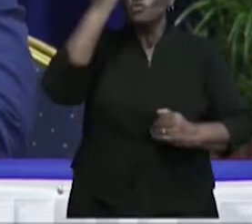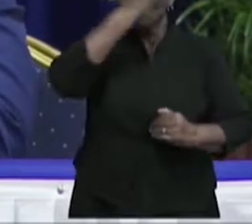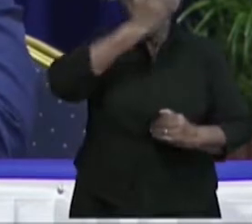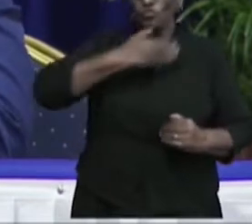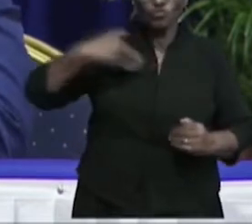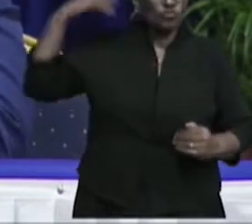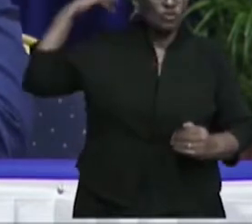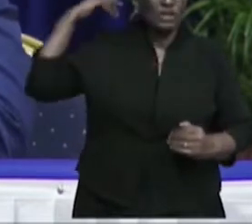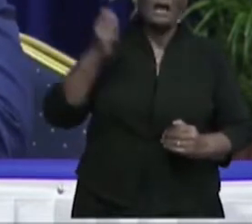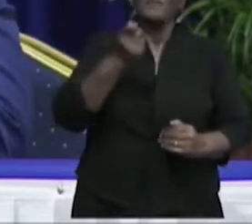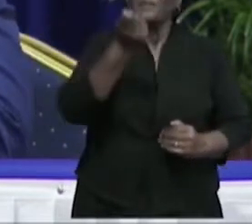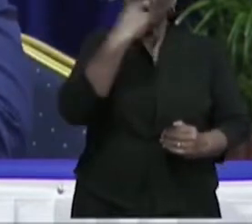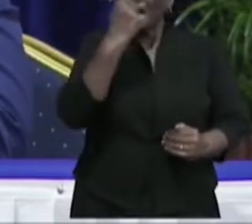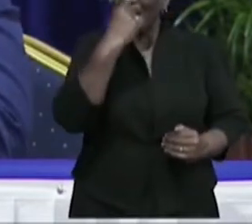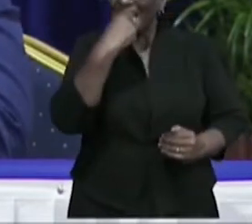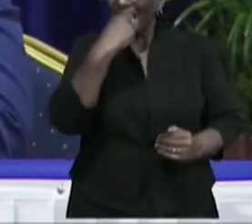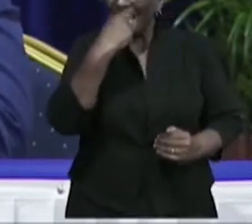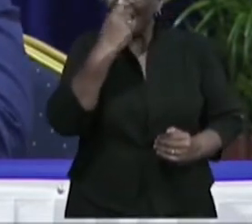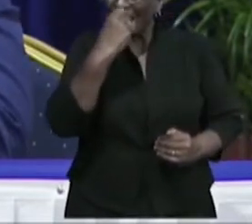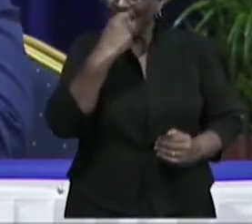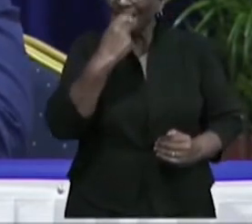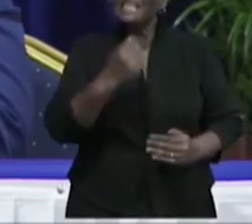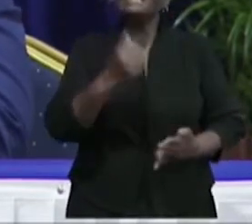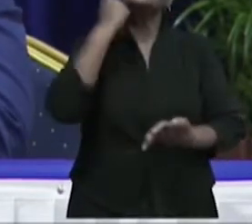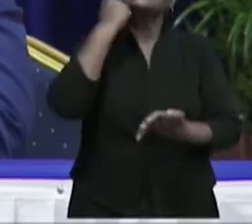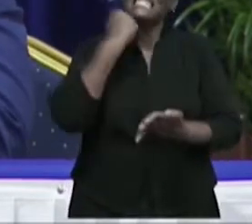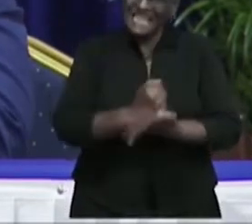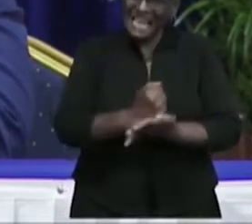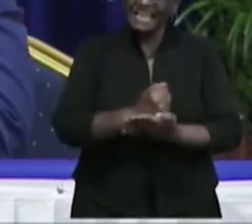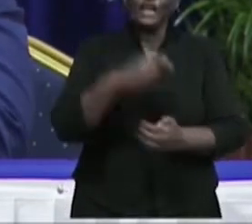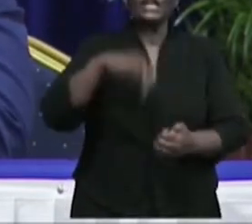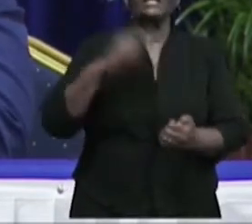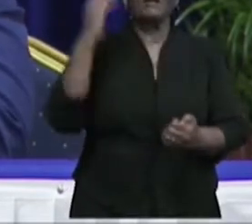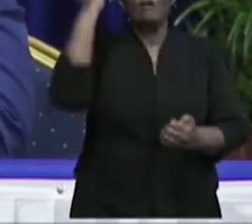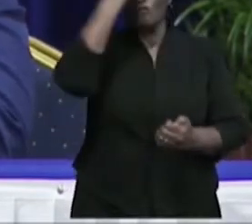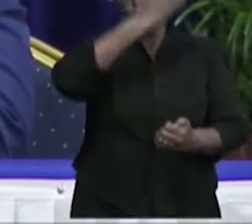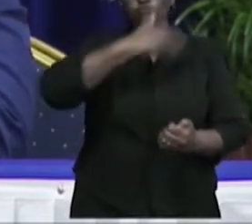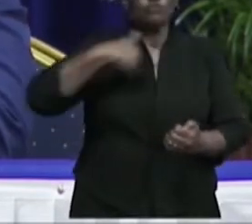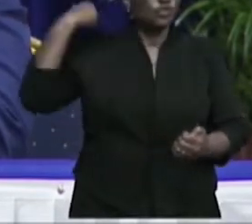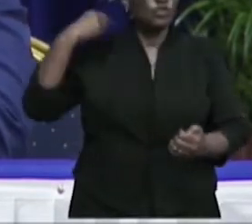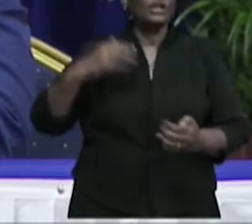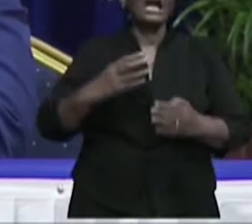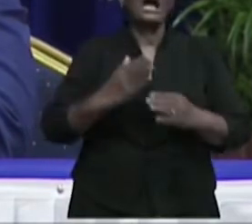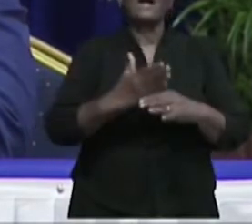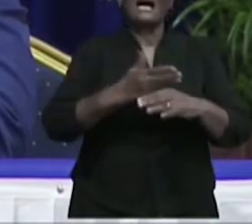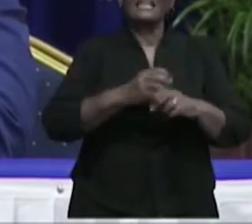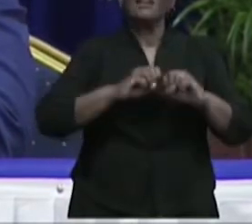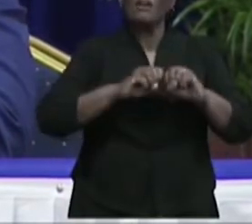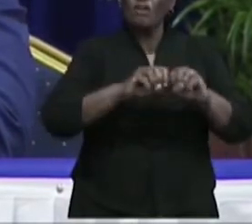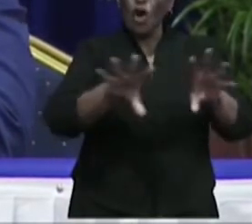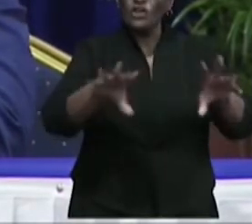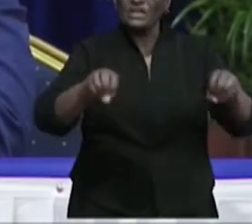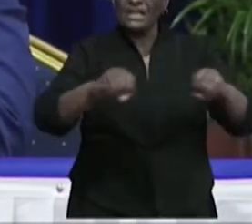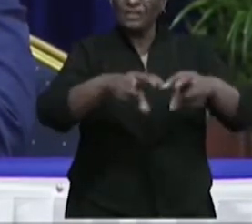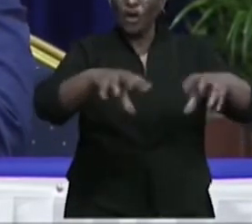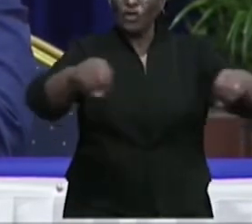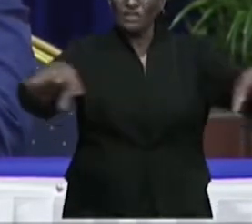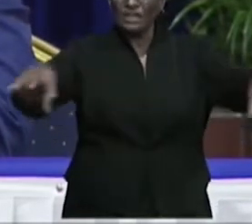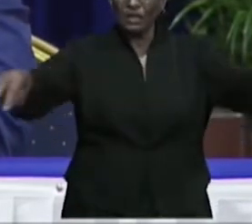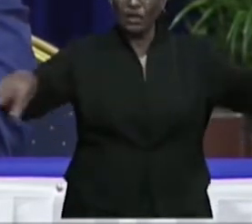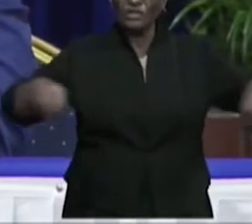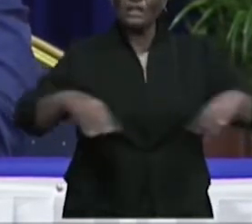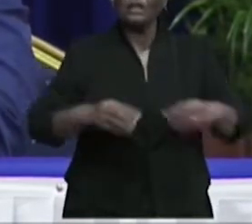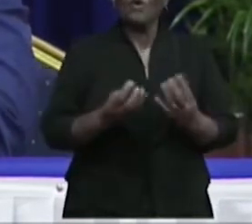het voedselzekerheidstraject voor Suriname aan het uitzetten zijn. Wat is